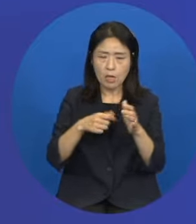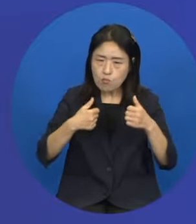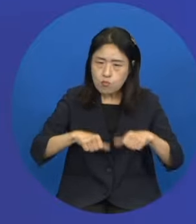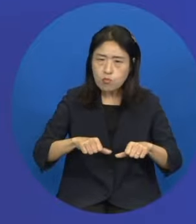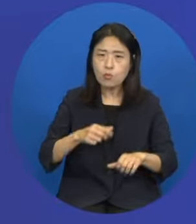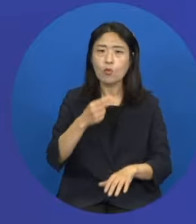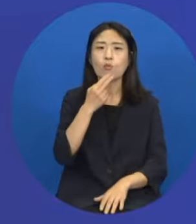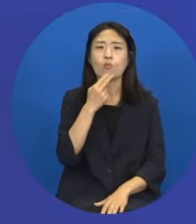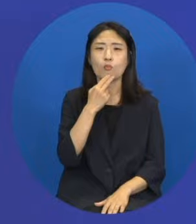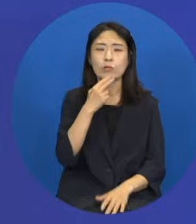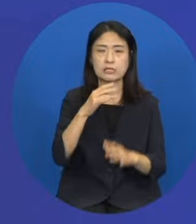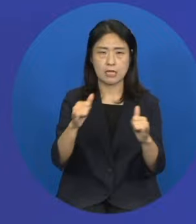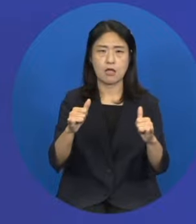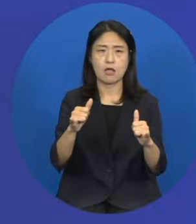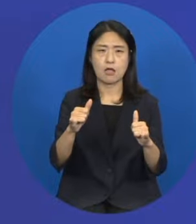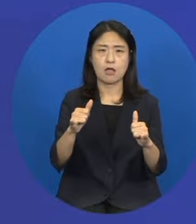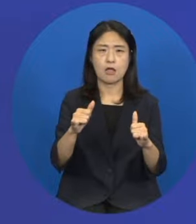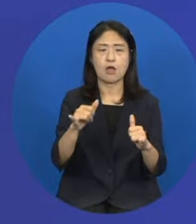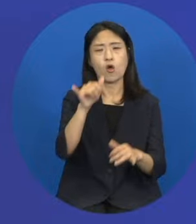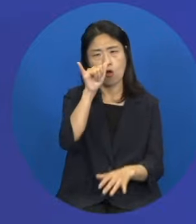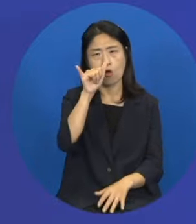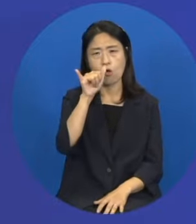그리스도인들이 생겨났다는 겁니다.